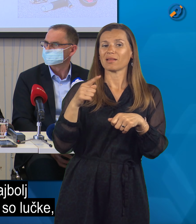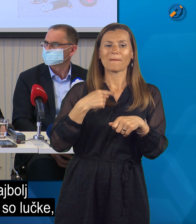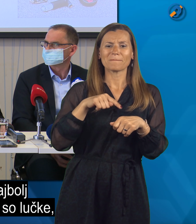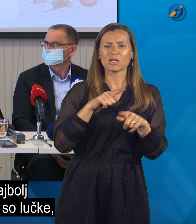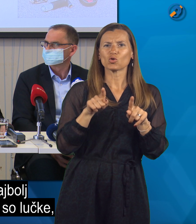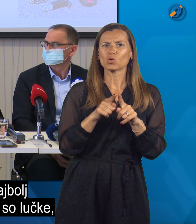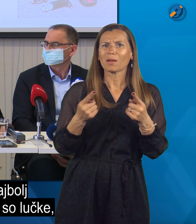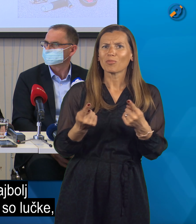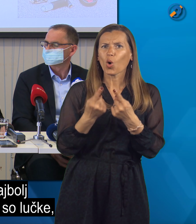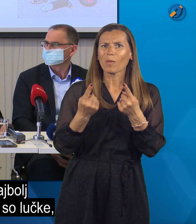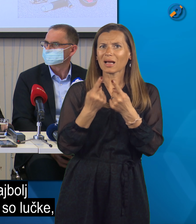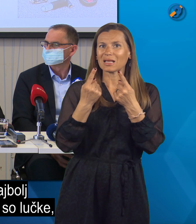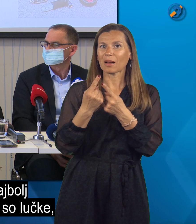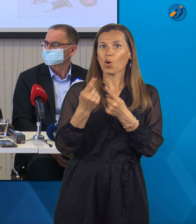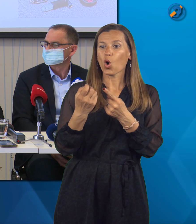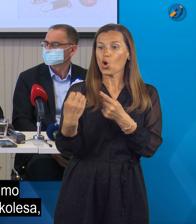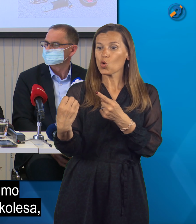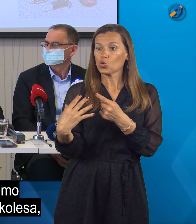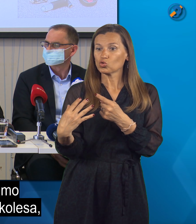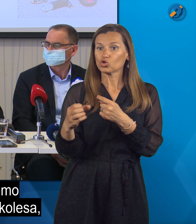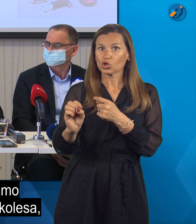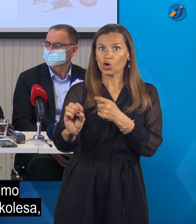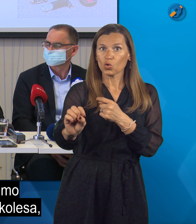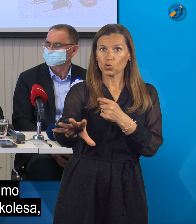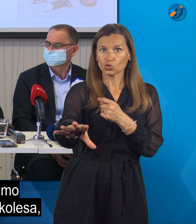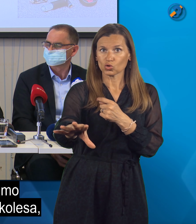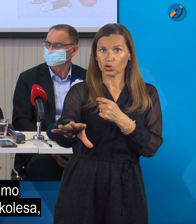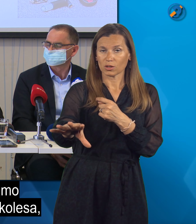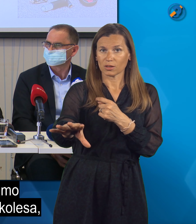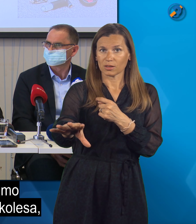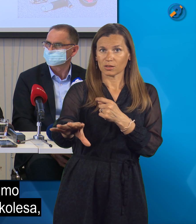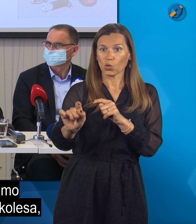ali propagiramo, so te lučke, ki